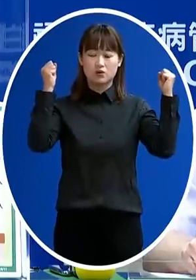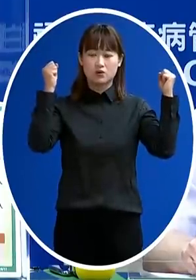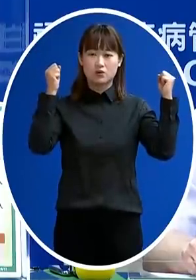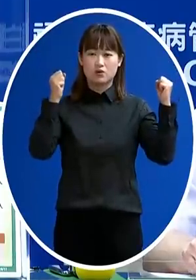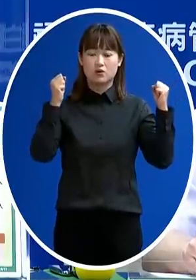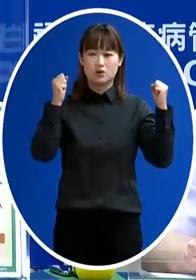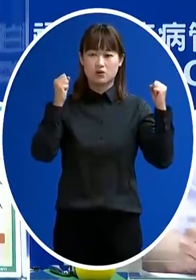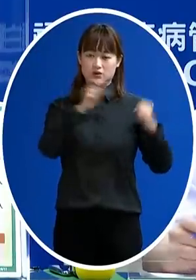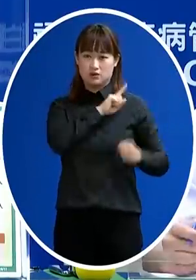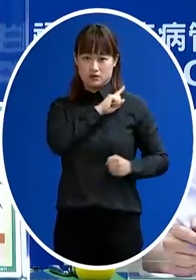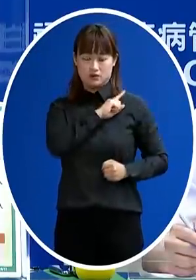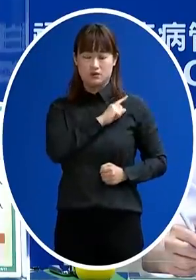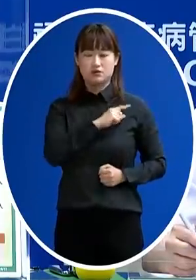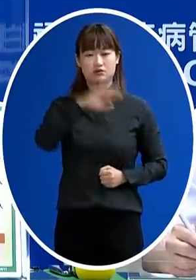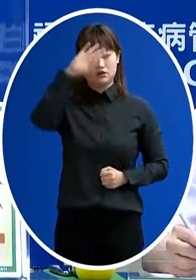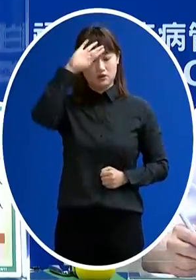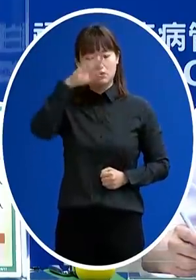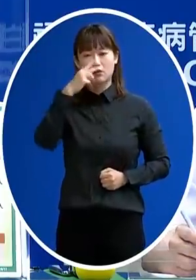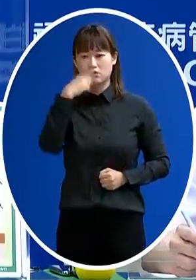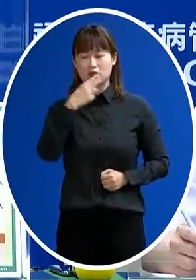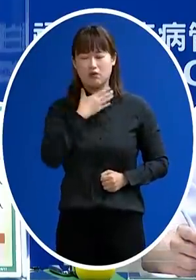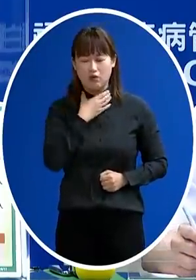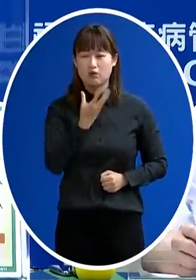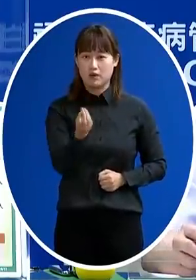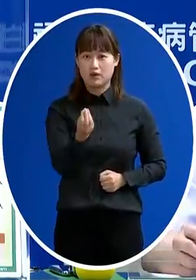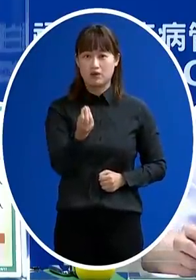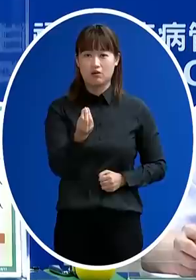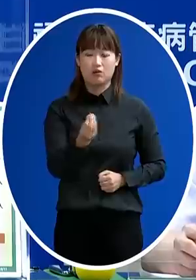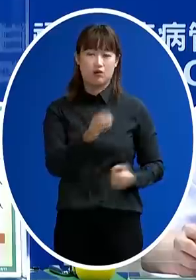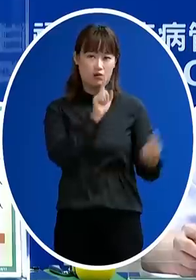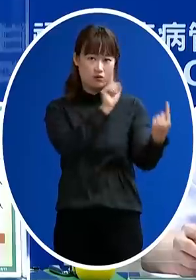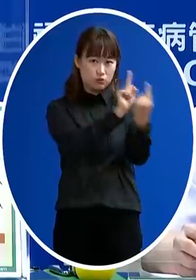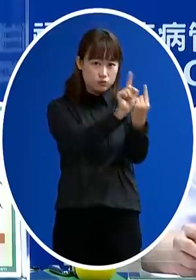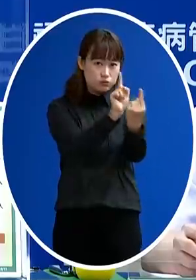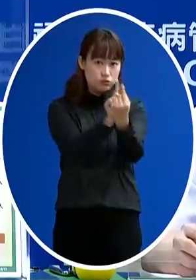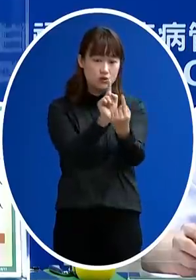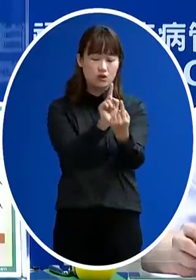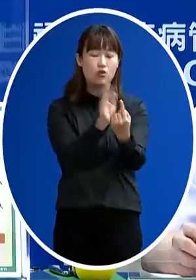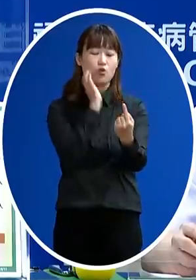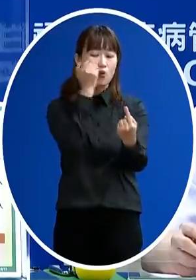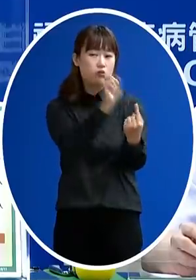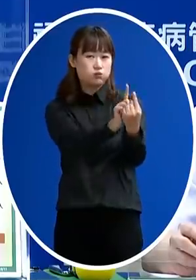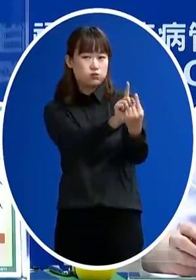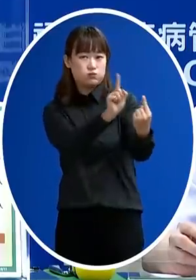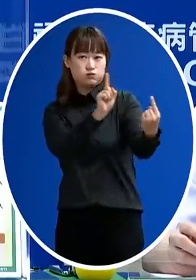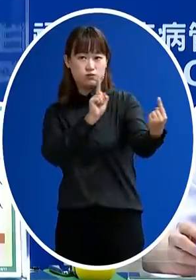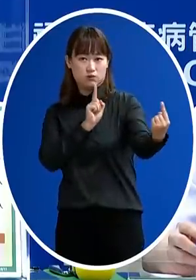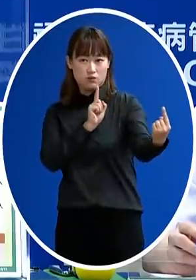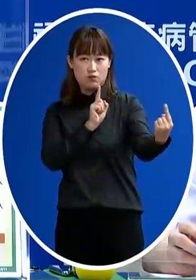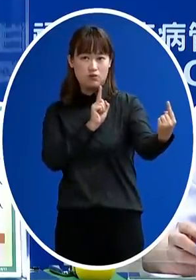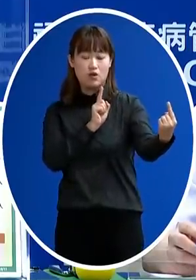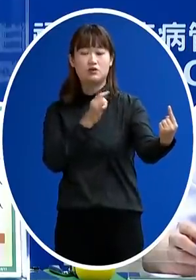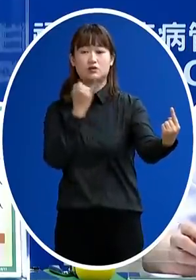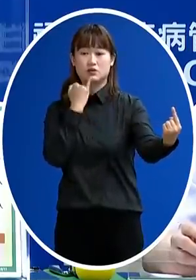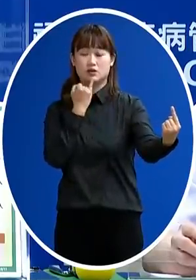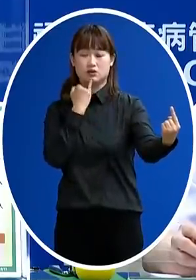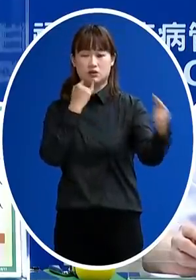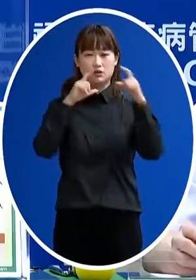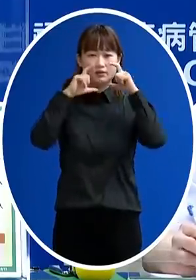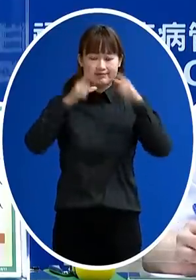没有自己没有什么症状，那也没有跟这不特定的对象没有办法保持社交距离，那就可以把口